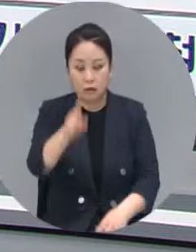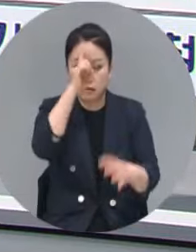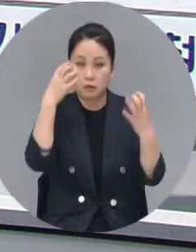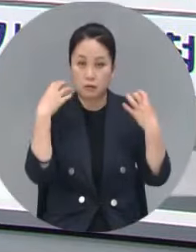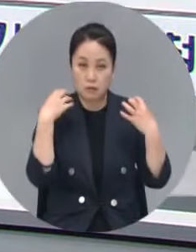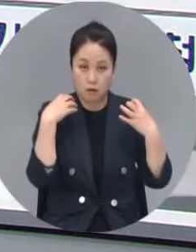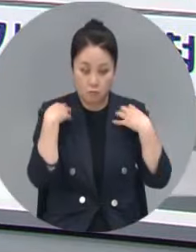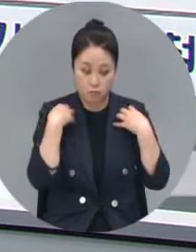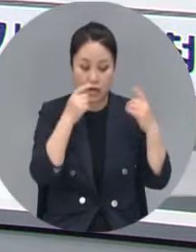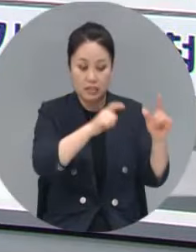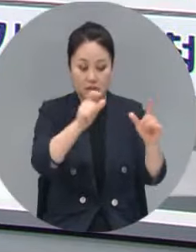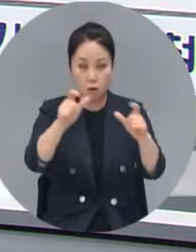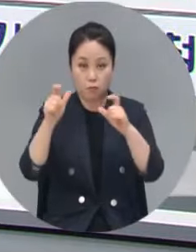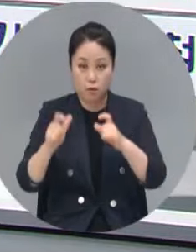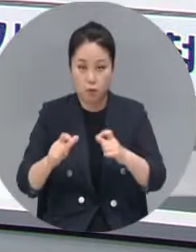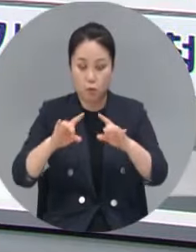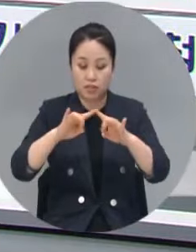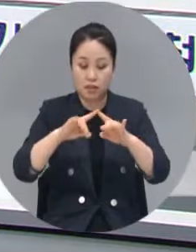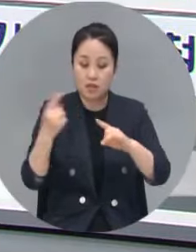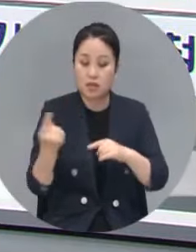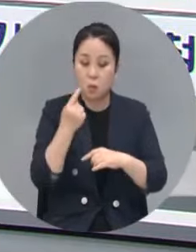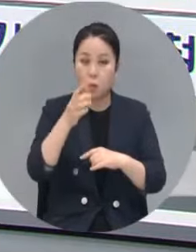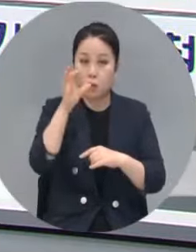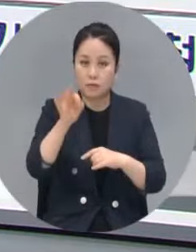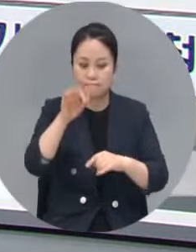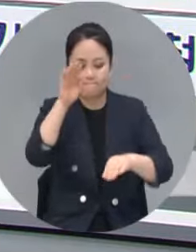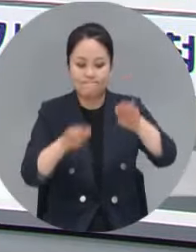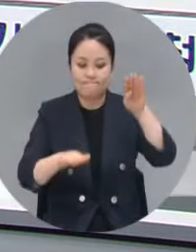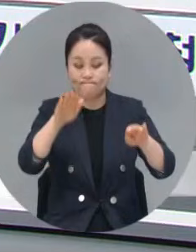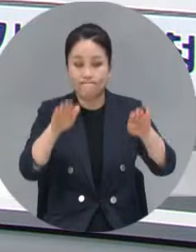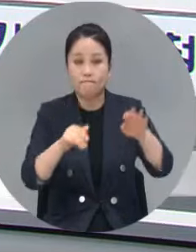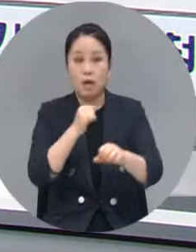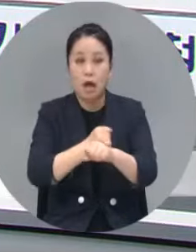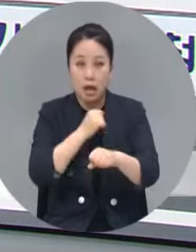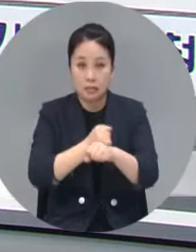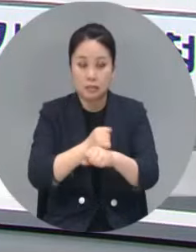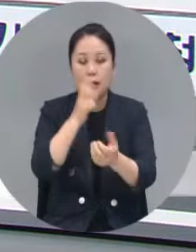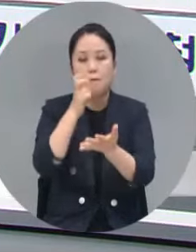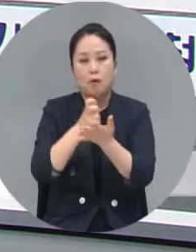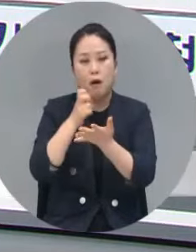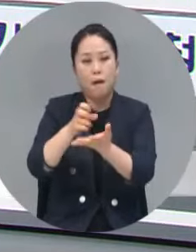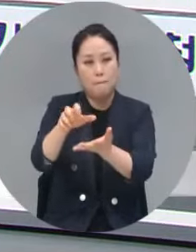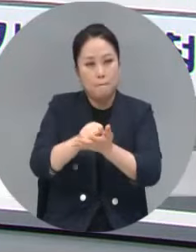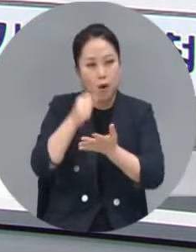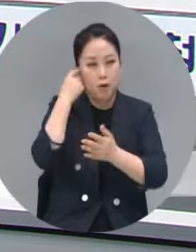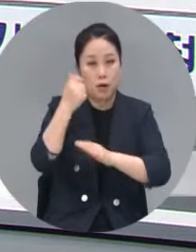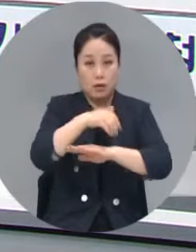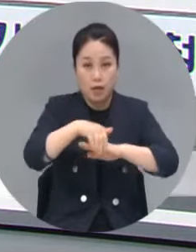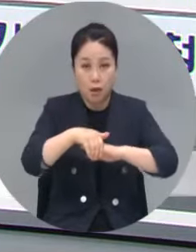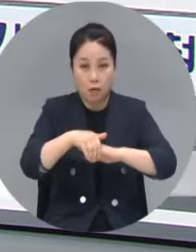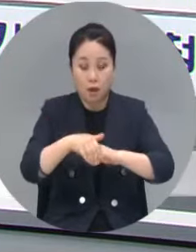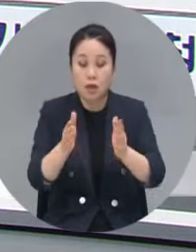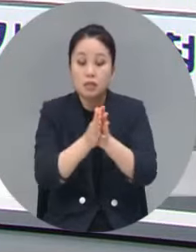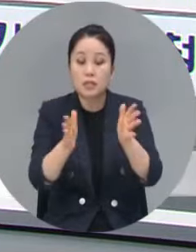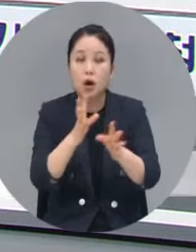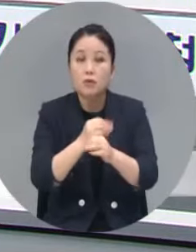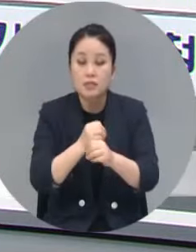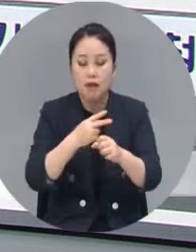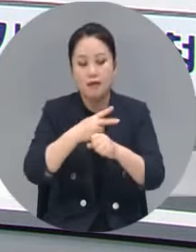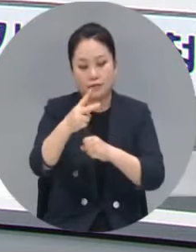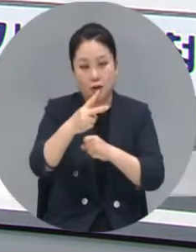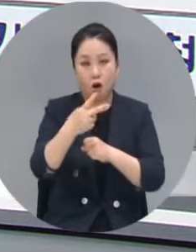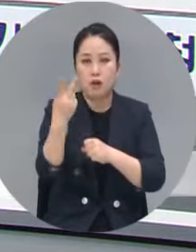정부가 지역별로 전기 요금을 다르게 적용하는 차등 요금제를 도입하기로 했습니다 적용 시점은 2년